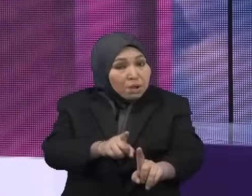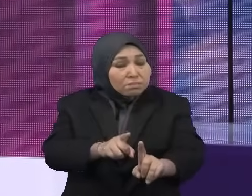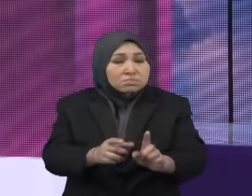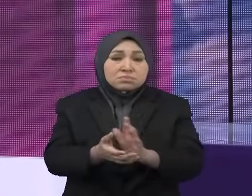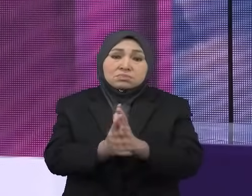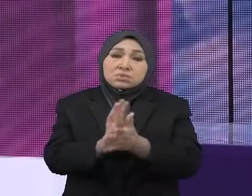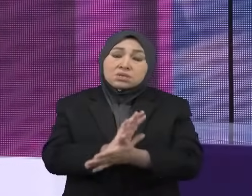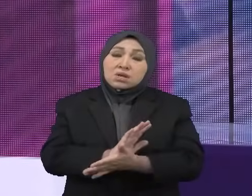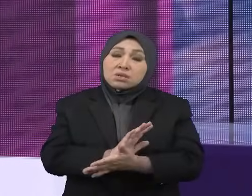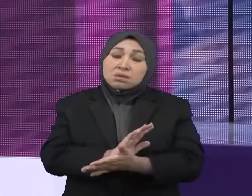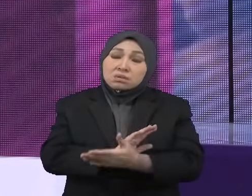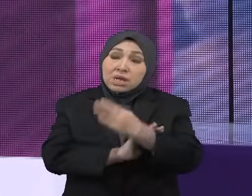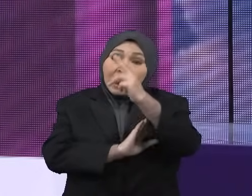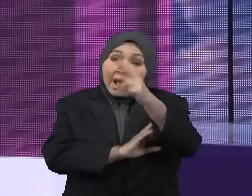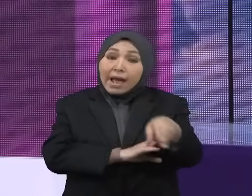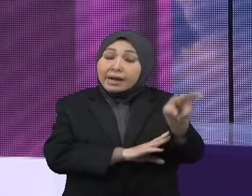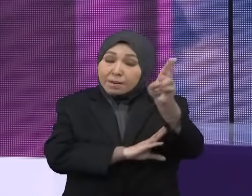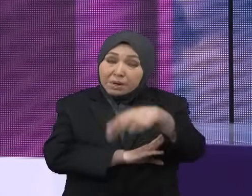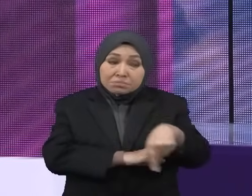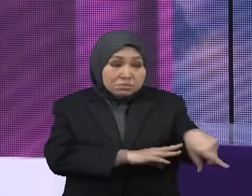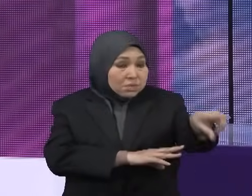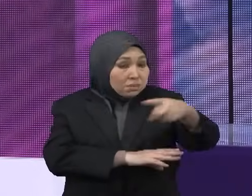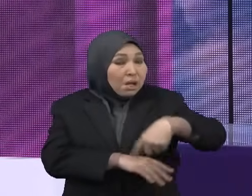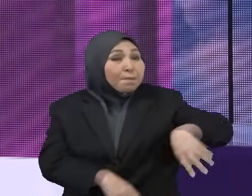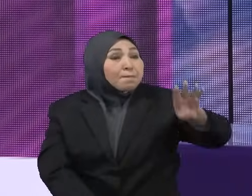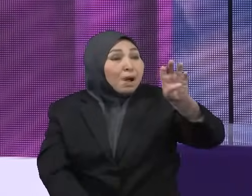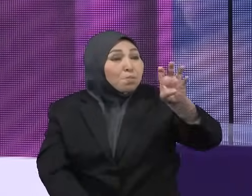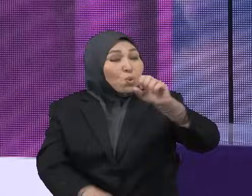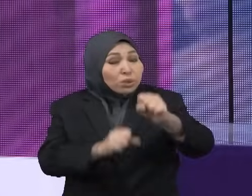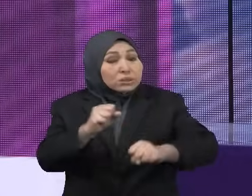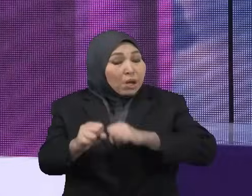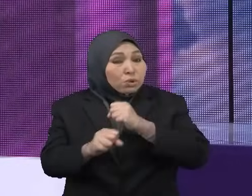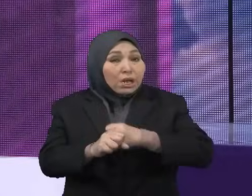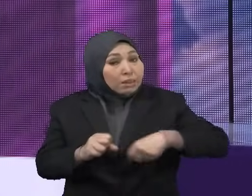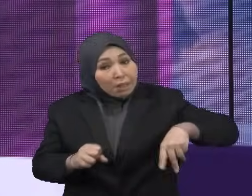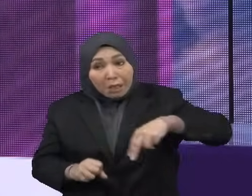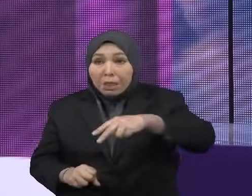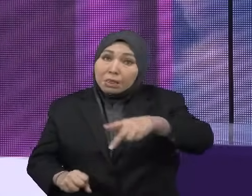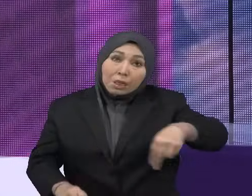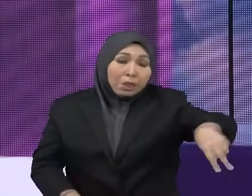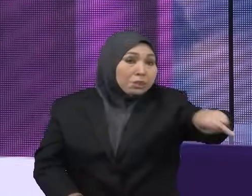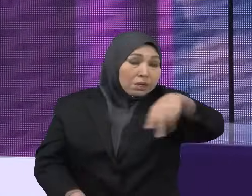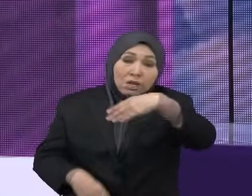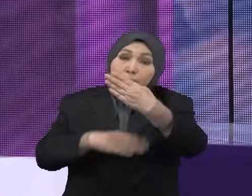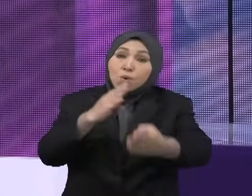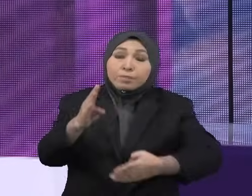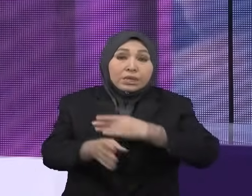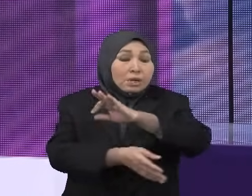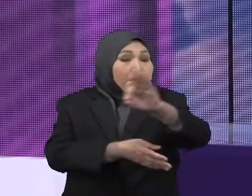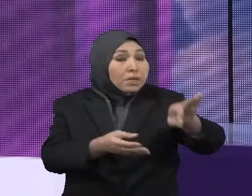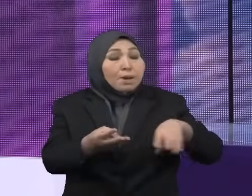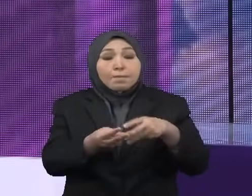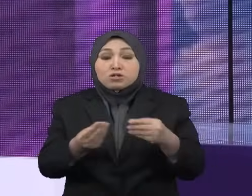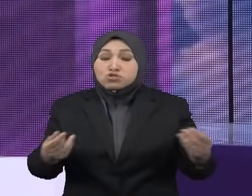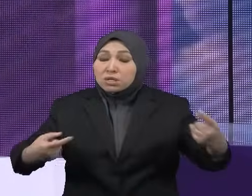maka diharamkan kepada mereka itu 40 tahun dan mereka berlegar di bumi, di padang pasir